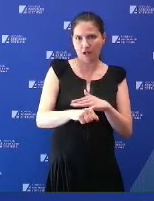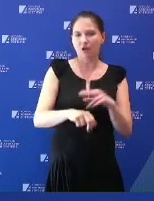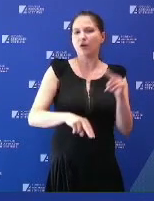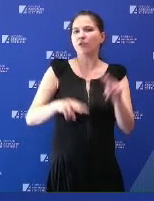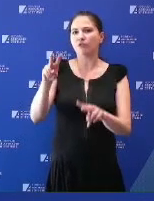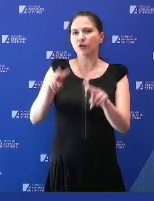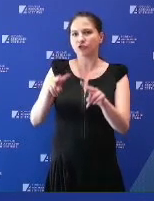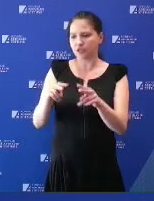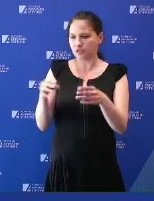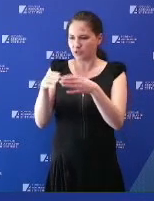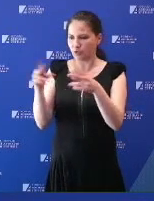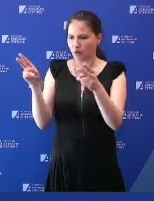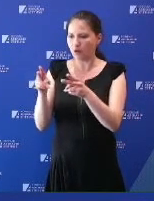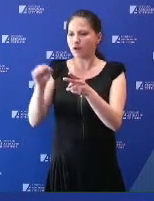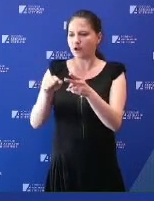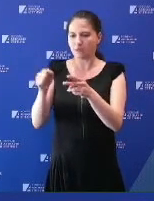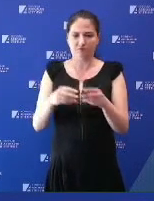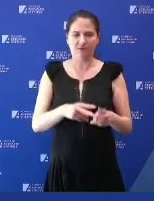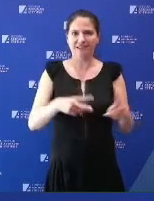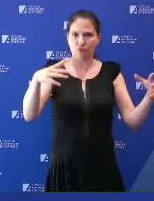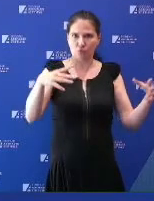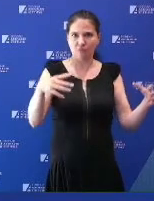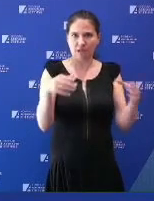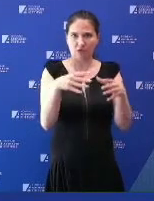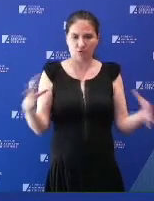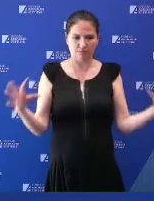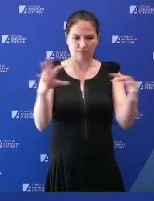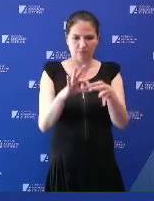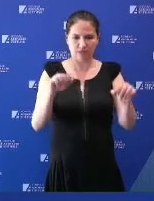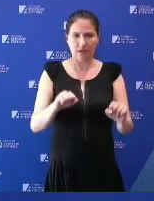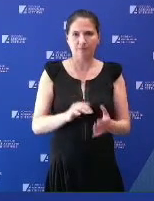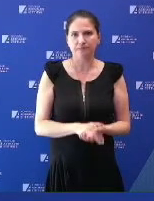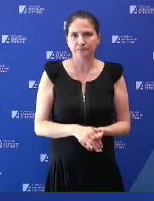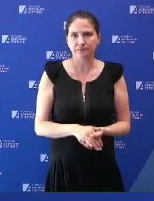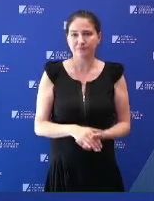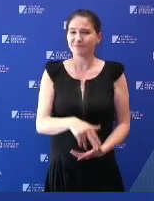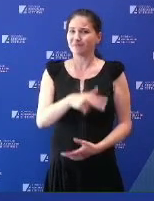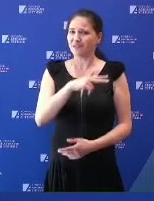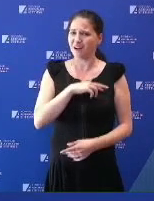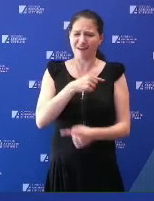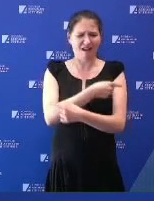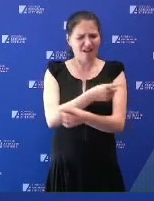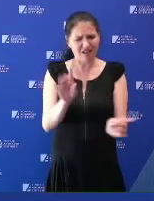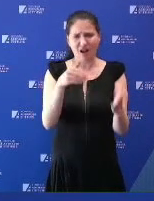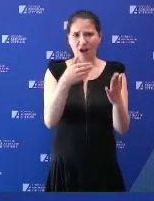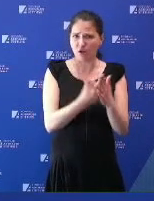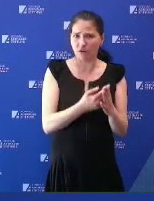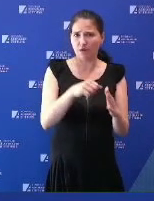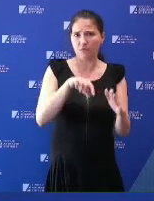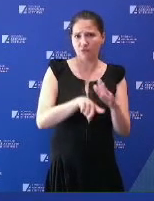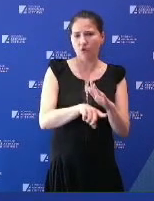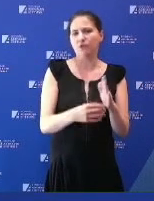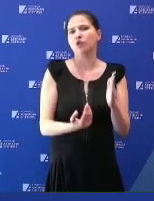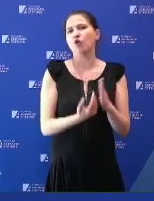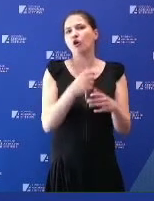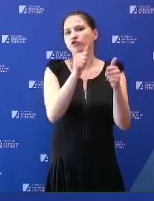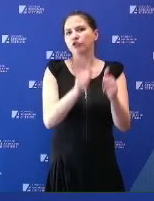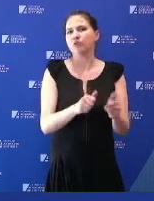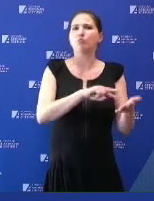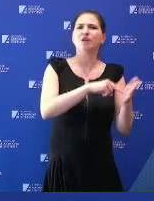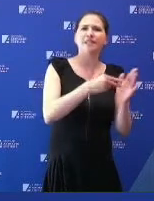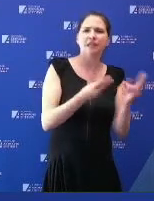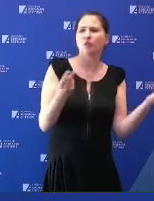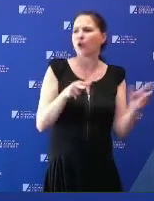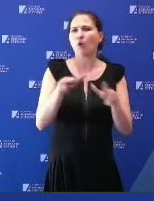zu Wachstumssektoren aufzeichnen. Tatsächlich können Sie uns jede Aufgabe zur Neugestaltung von Politik oder anderer